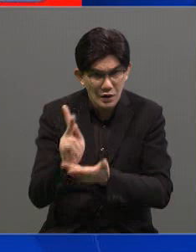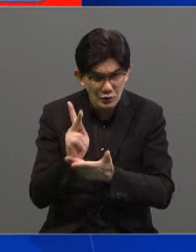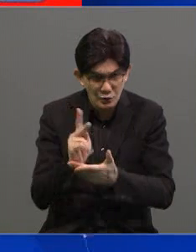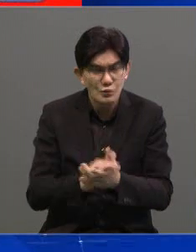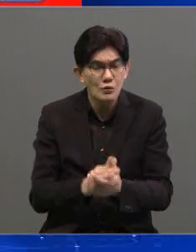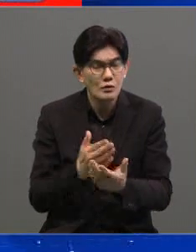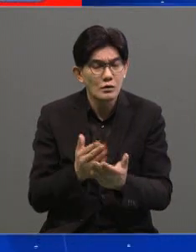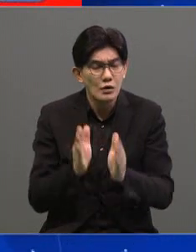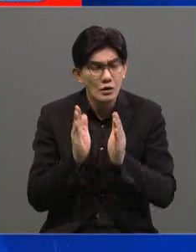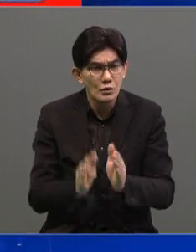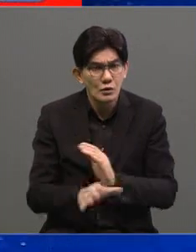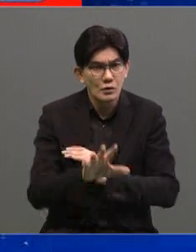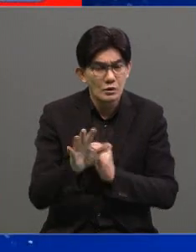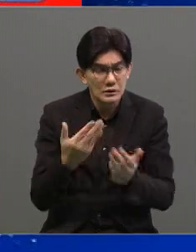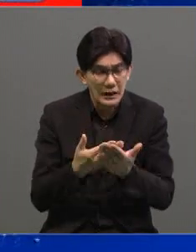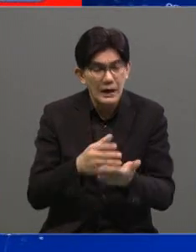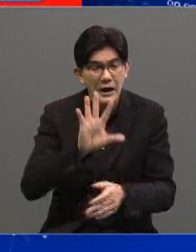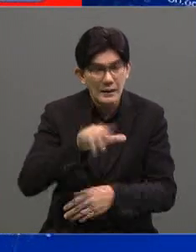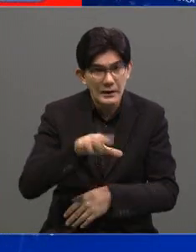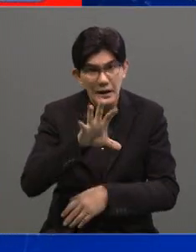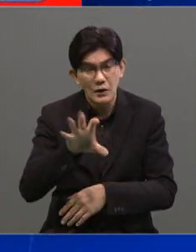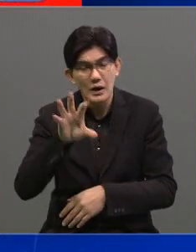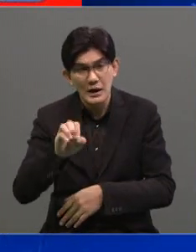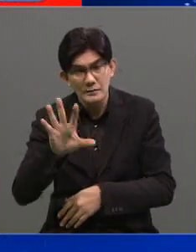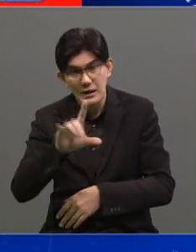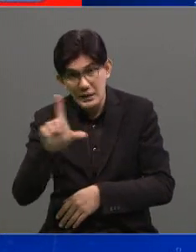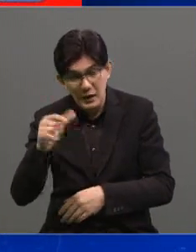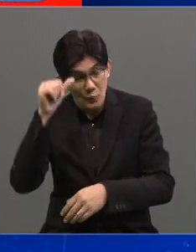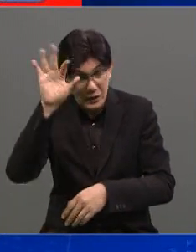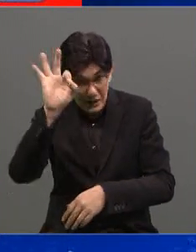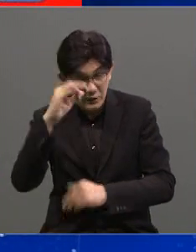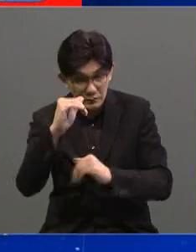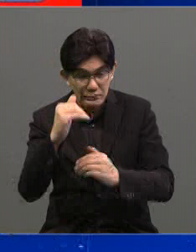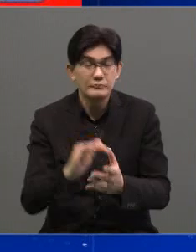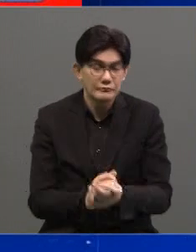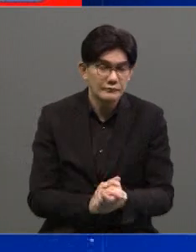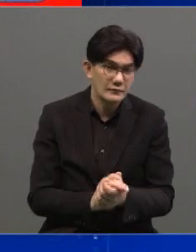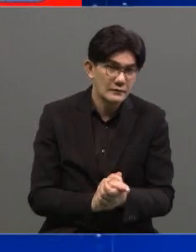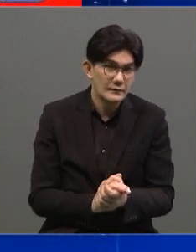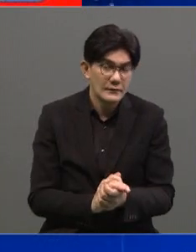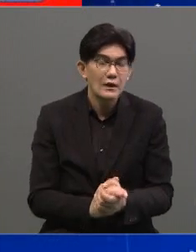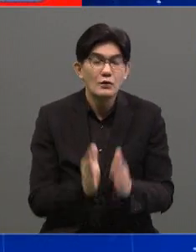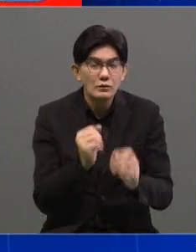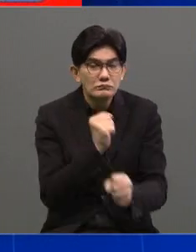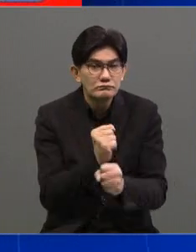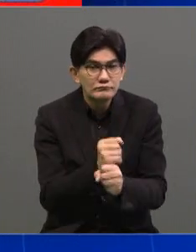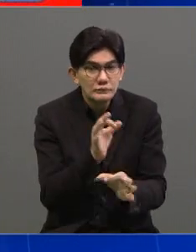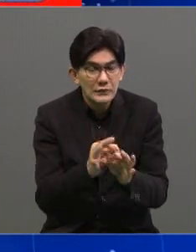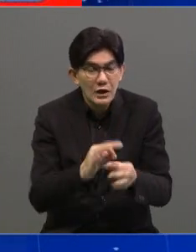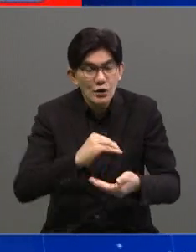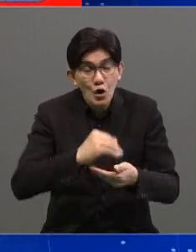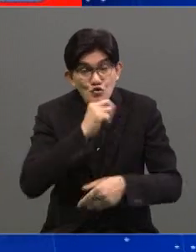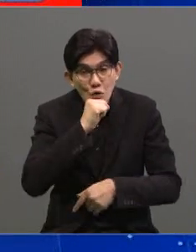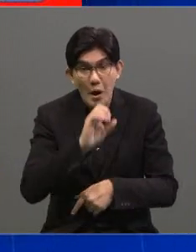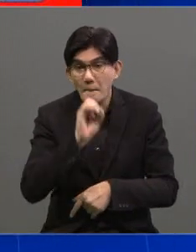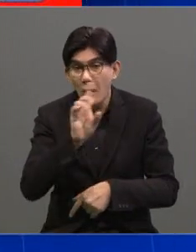า 5,555 ล้านบาทภายในระยะเวลาเพียง9วันเท่านั้นนะคะซึ่งเจ้าหน้าที่ของทอสเนี่ยเขาก็กระซิบม